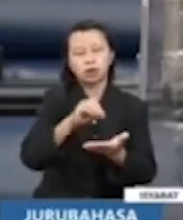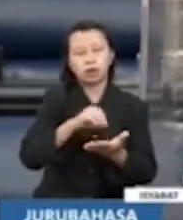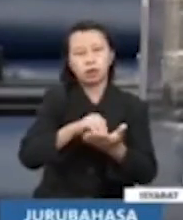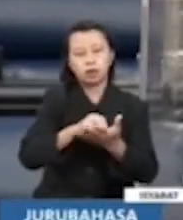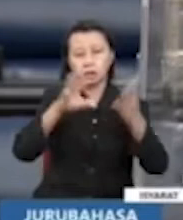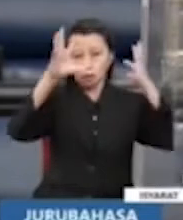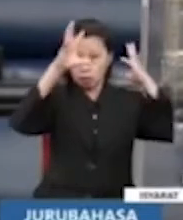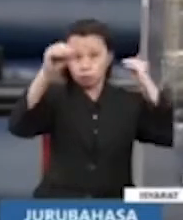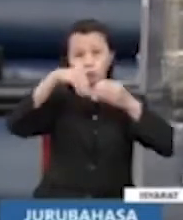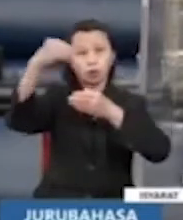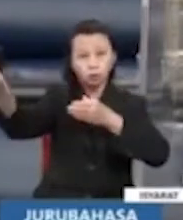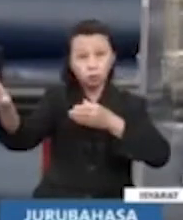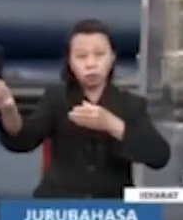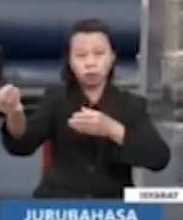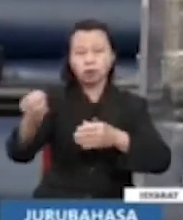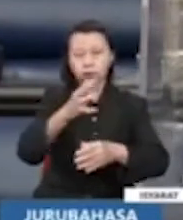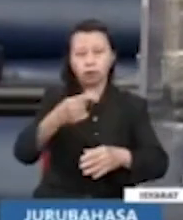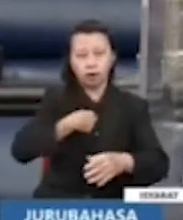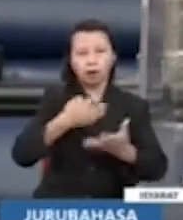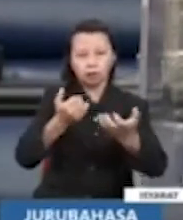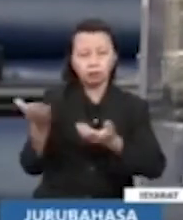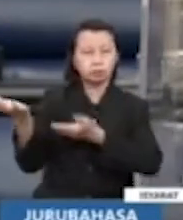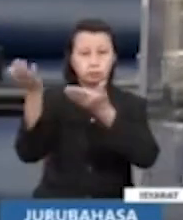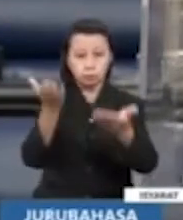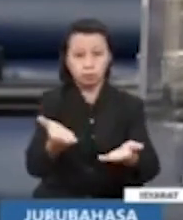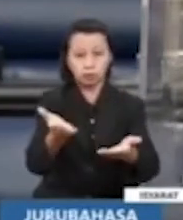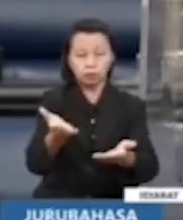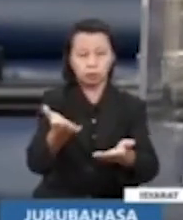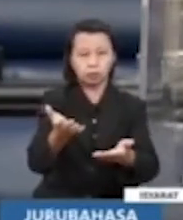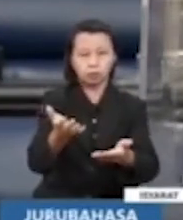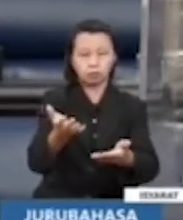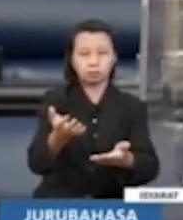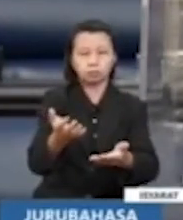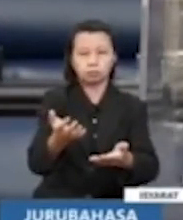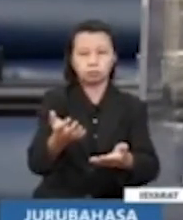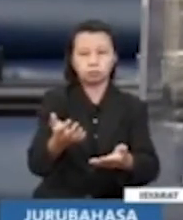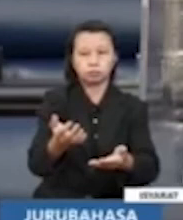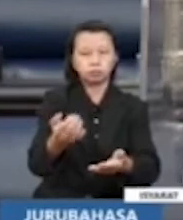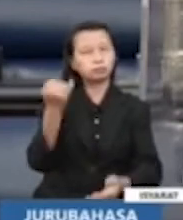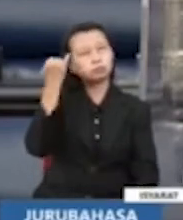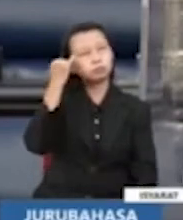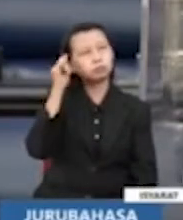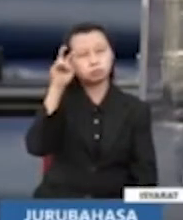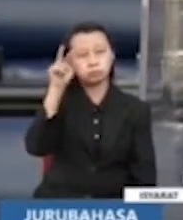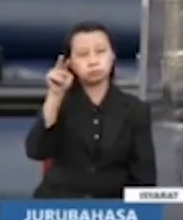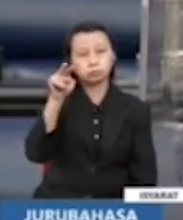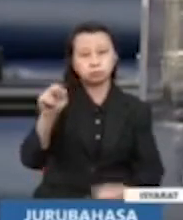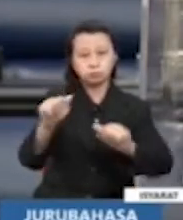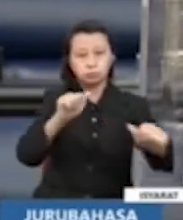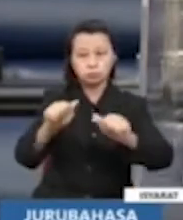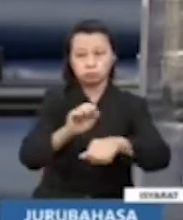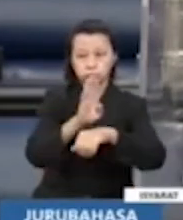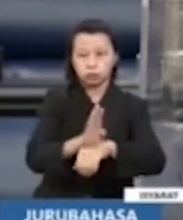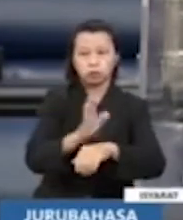Di kedutaan-kedutaan asing. Dan saya juga ingin bawa pandangan beberapa penggiat daripada seni budaya